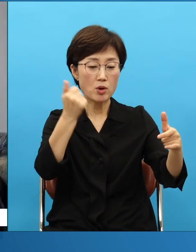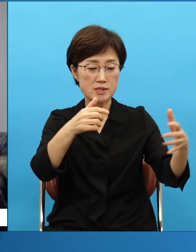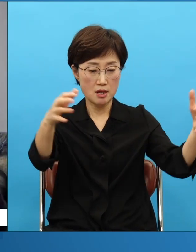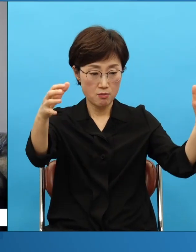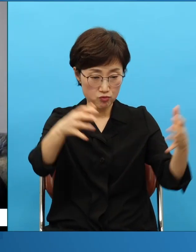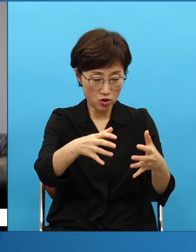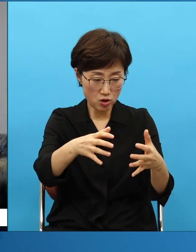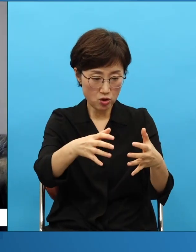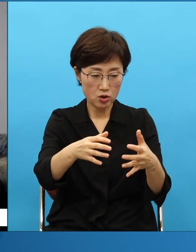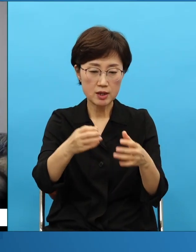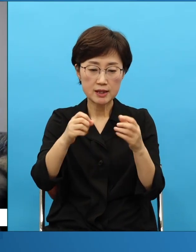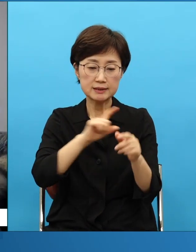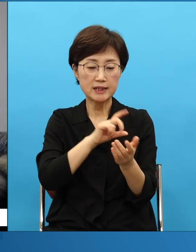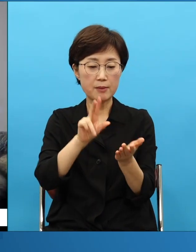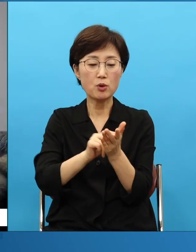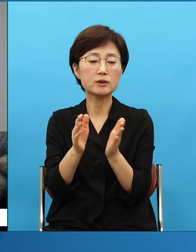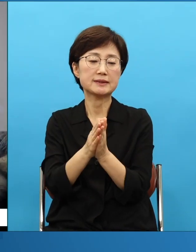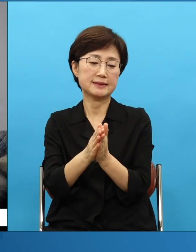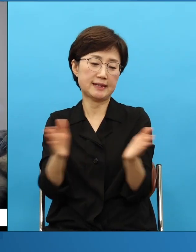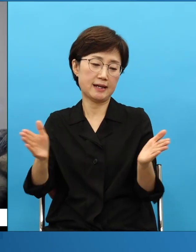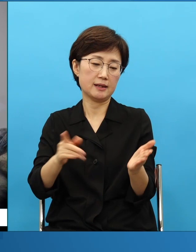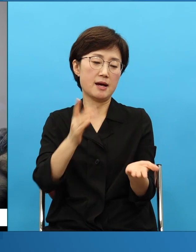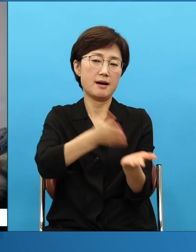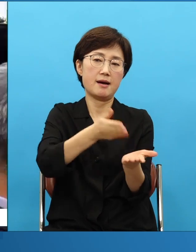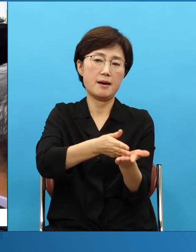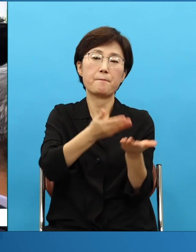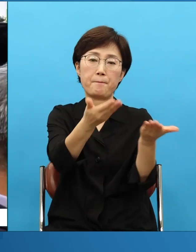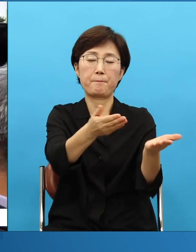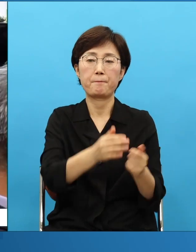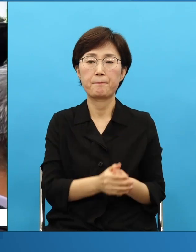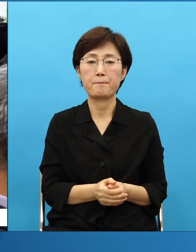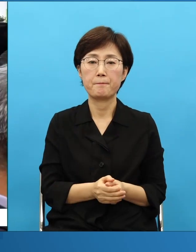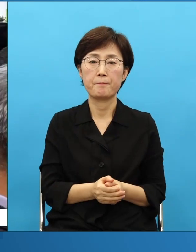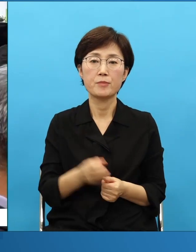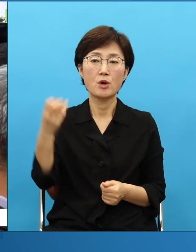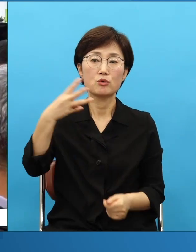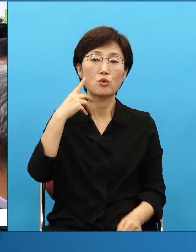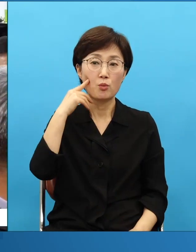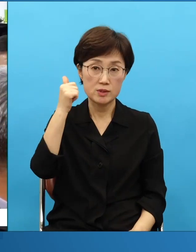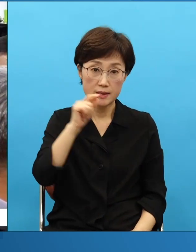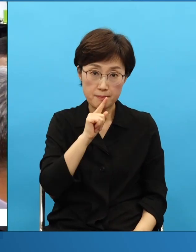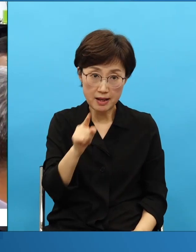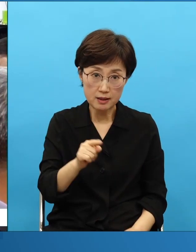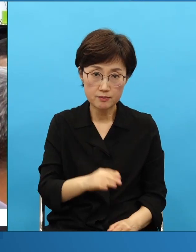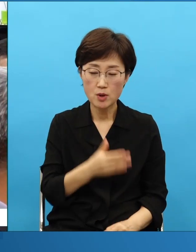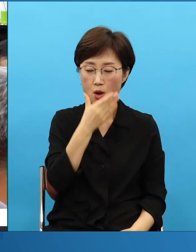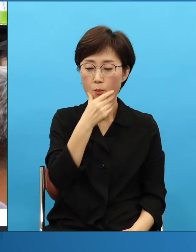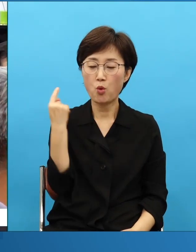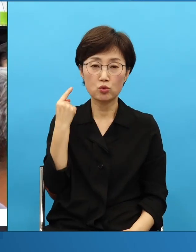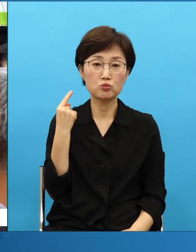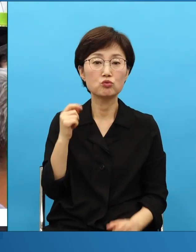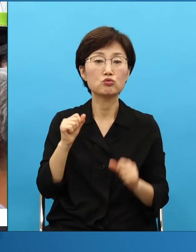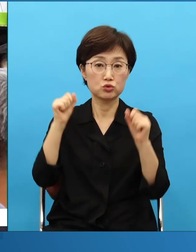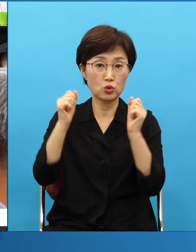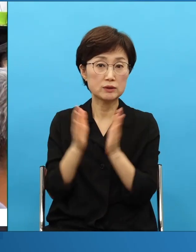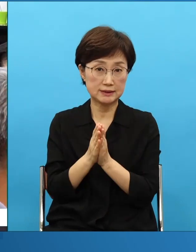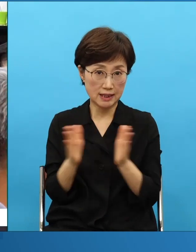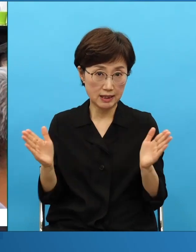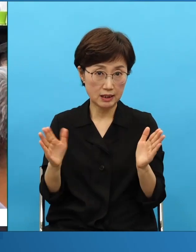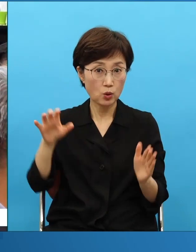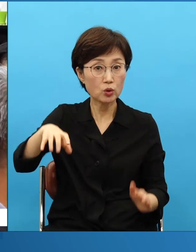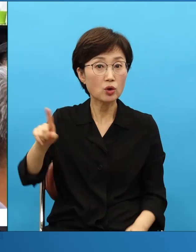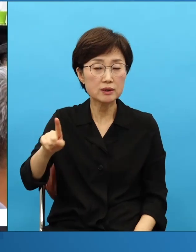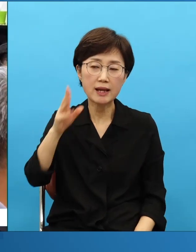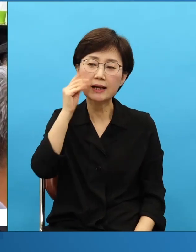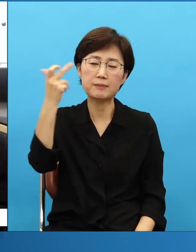만나 시작이란 제목으로 메시지를 전했습니다. 류광수 목사는 복음운동의 본론이 감람산에서